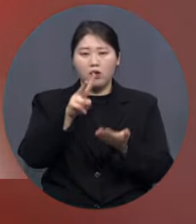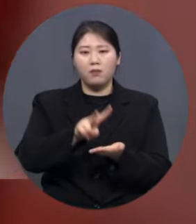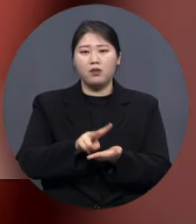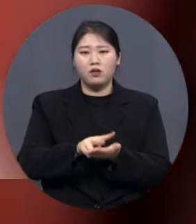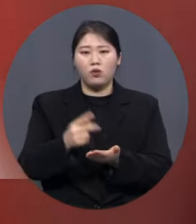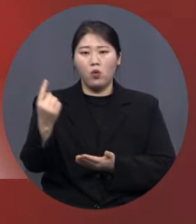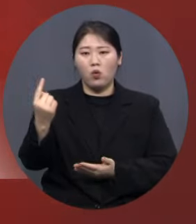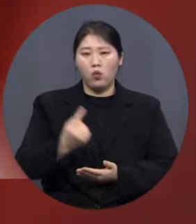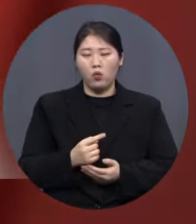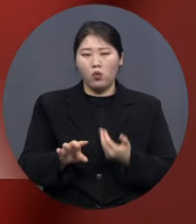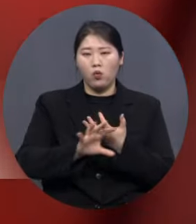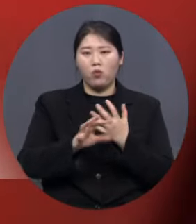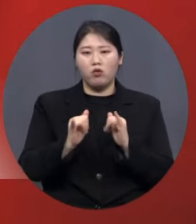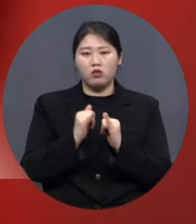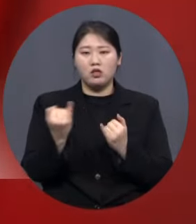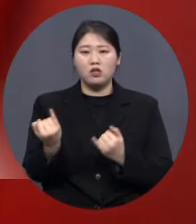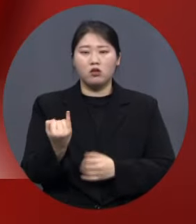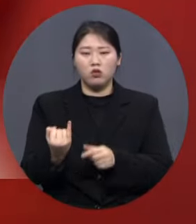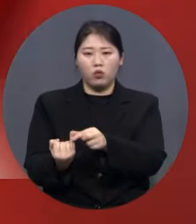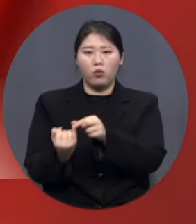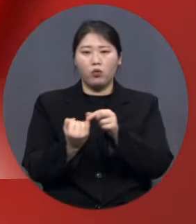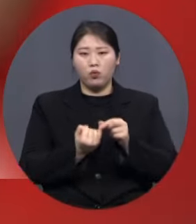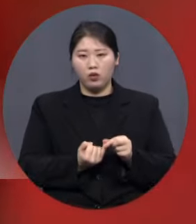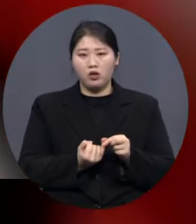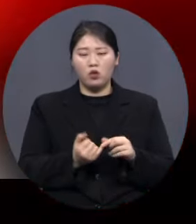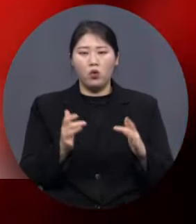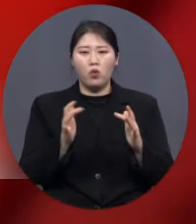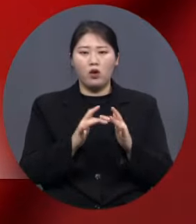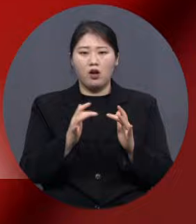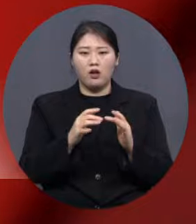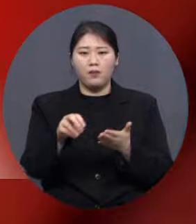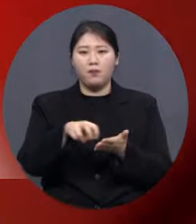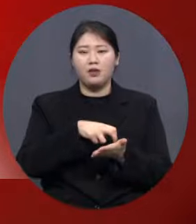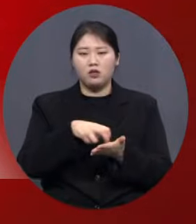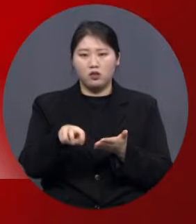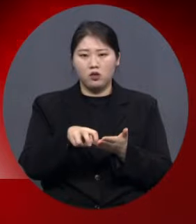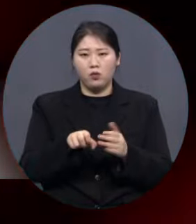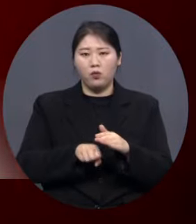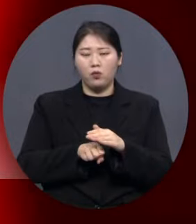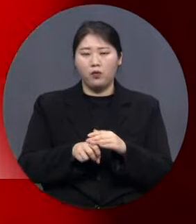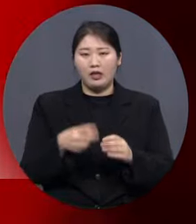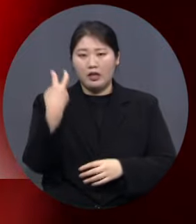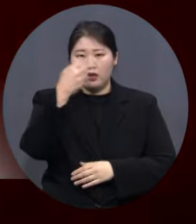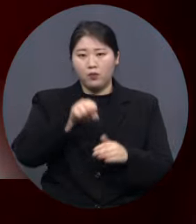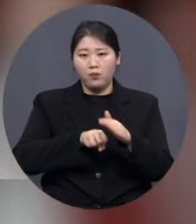입국한 외국인 여성을 고용해 온라인 메신저 프로그램으로 단속을 피하며